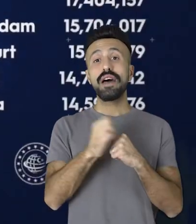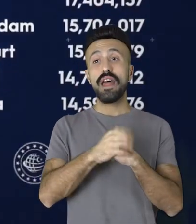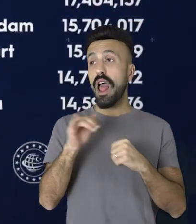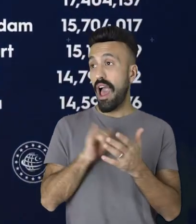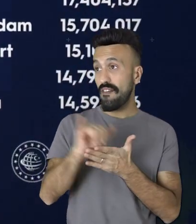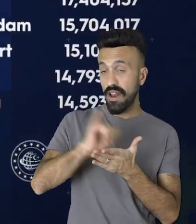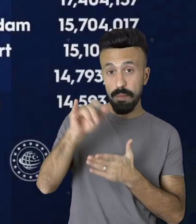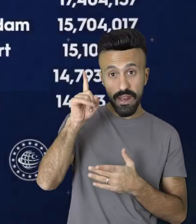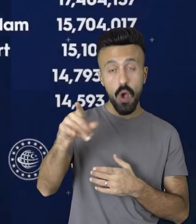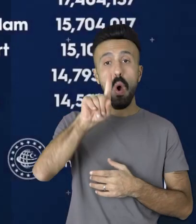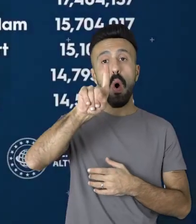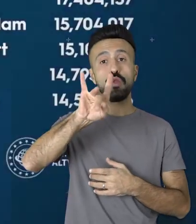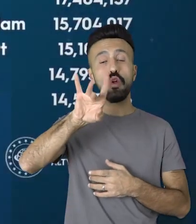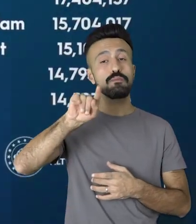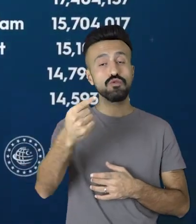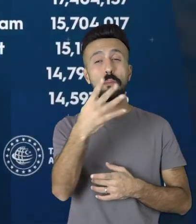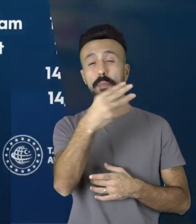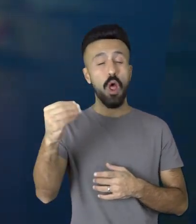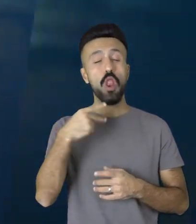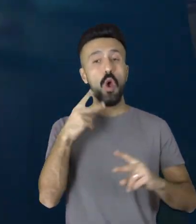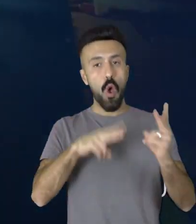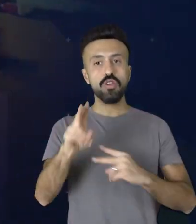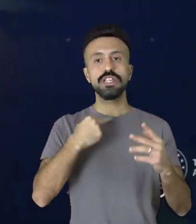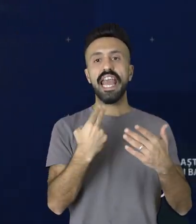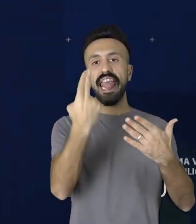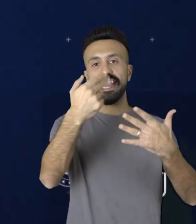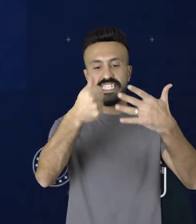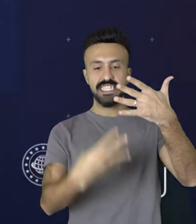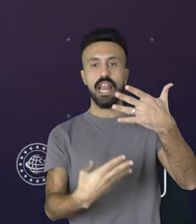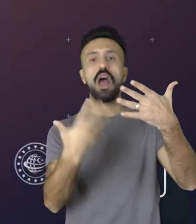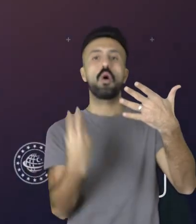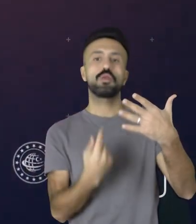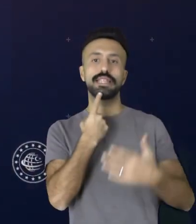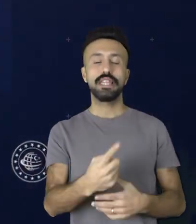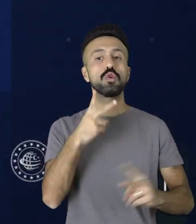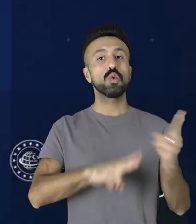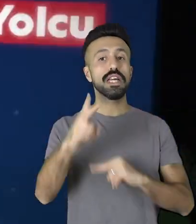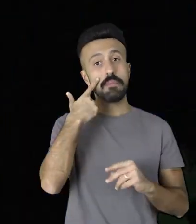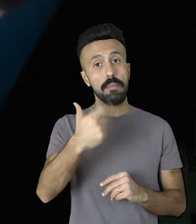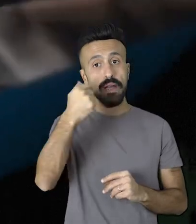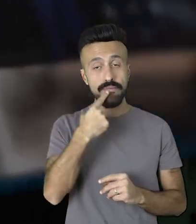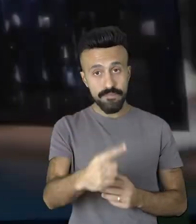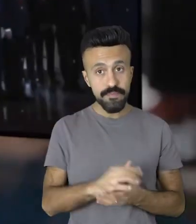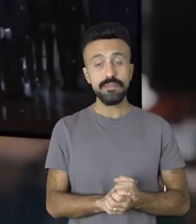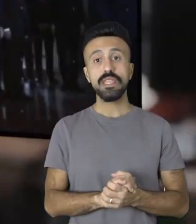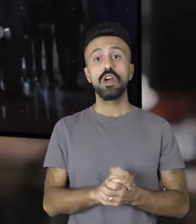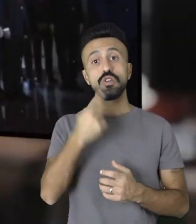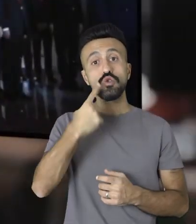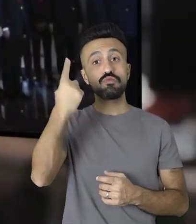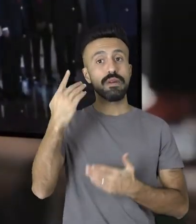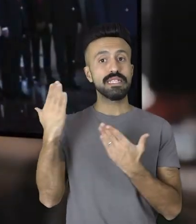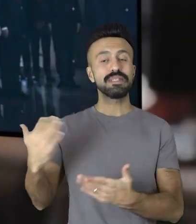İsmailoğlu, Antalya Havalimanı'nın ise 14,5 milyon yolcuyla 7. sırada yer aldığını belirtti. Ulaştırma ve Altyapı Bakanı Adil